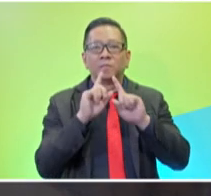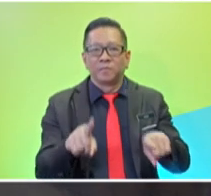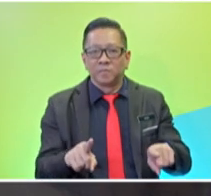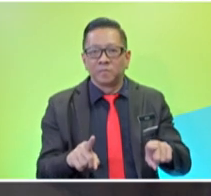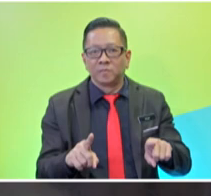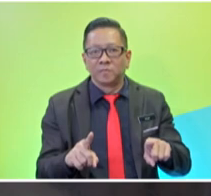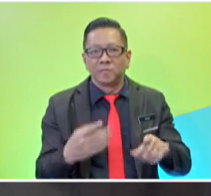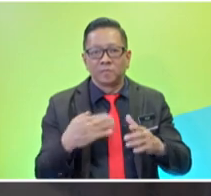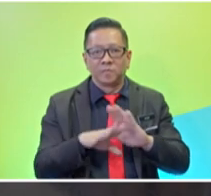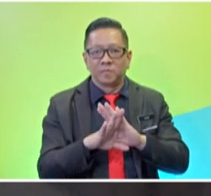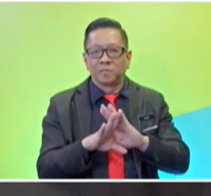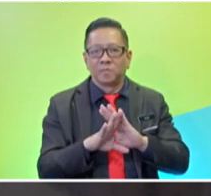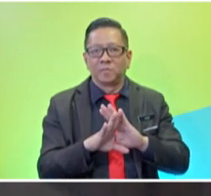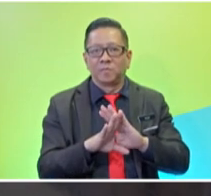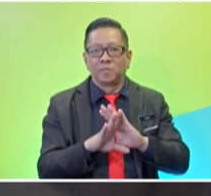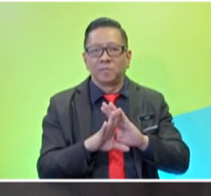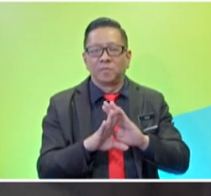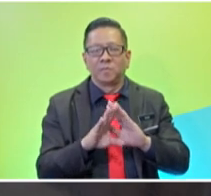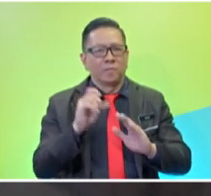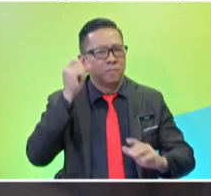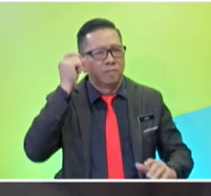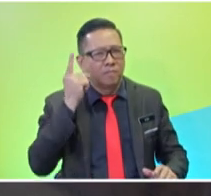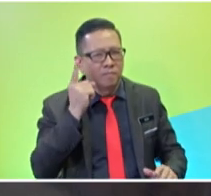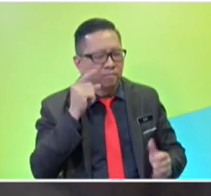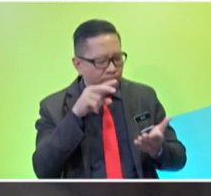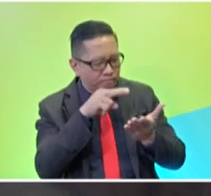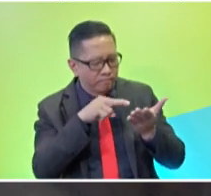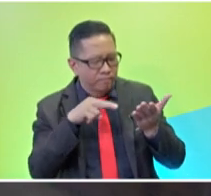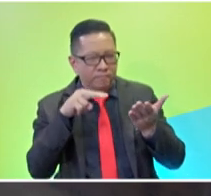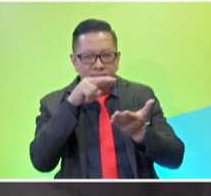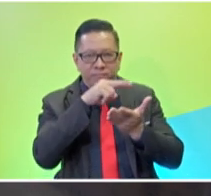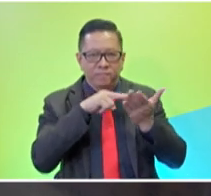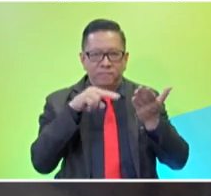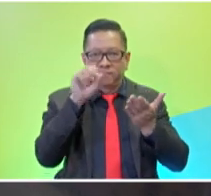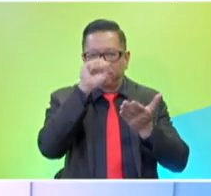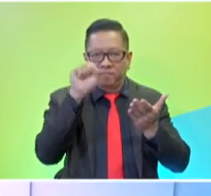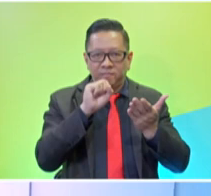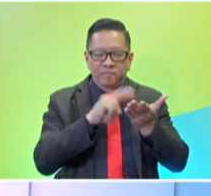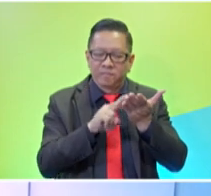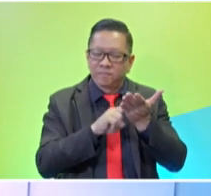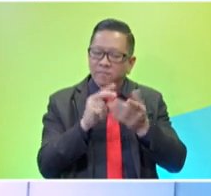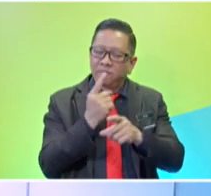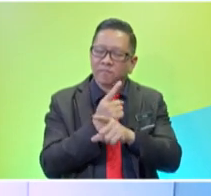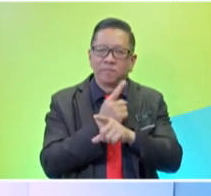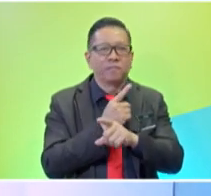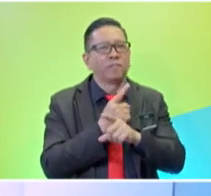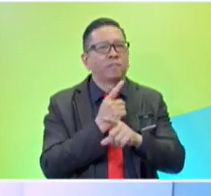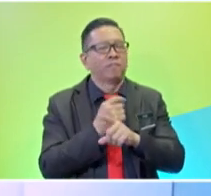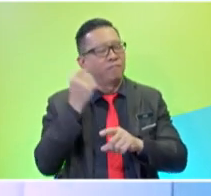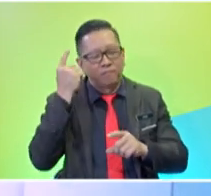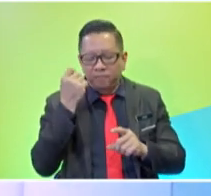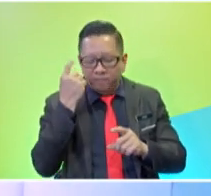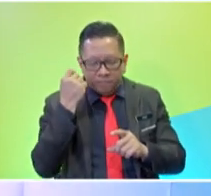penyelesaian masalah kita perlu paham dan teliti soal itu tersebut baca betul-betul coba